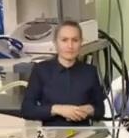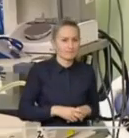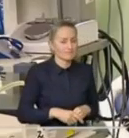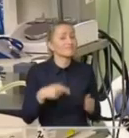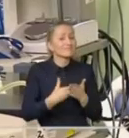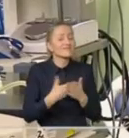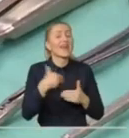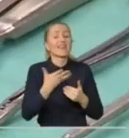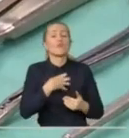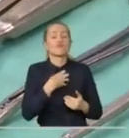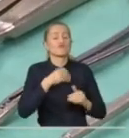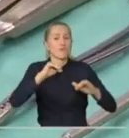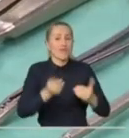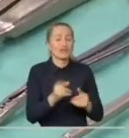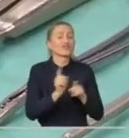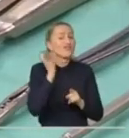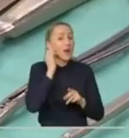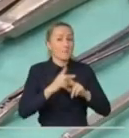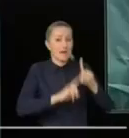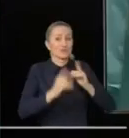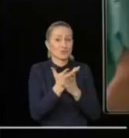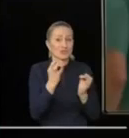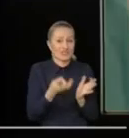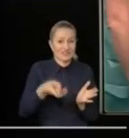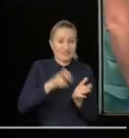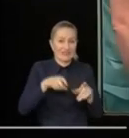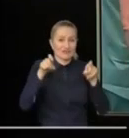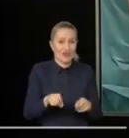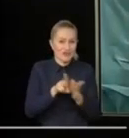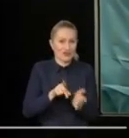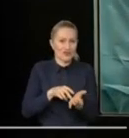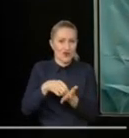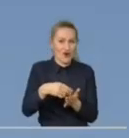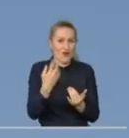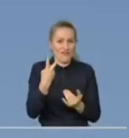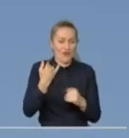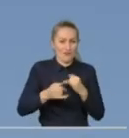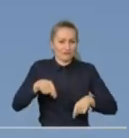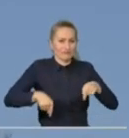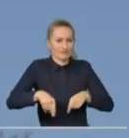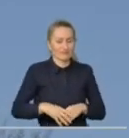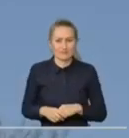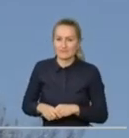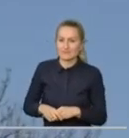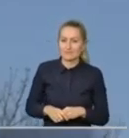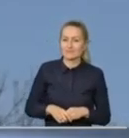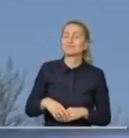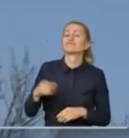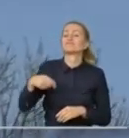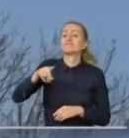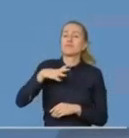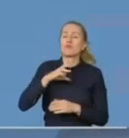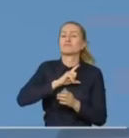mniejsze dolegliwości bólowe. Pacjentka już dziś zacznie wstawać, siadać i chodzić o 2 kulach. Lecieli na zajęcia